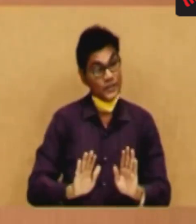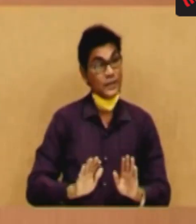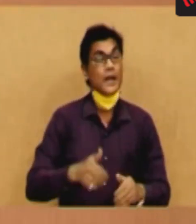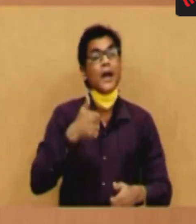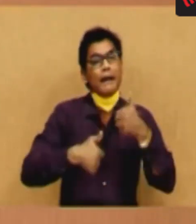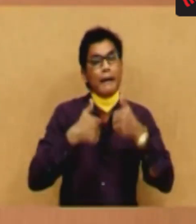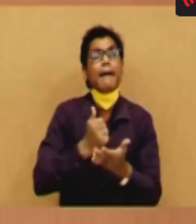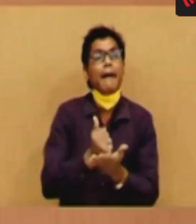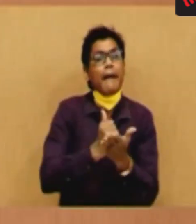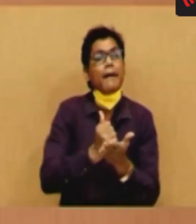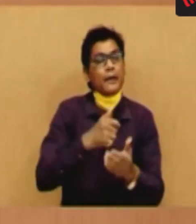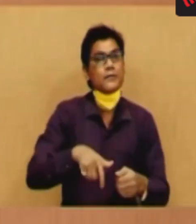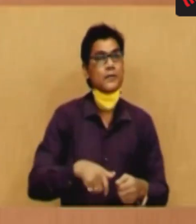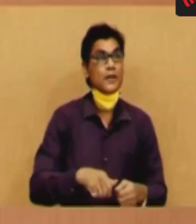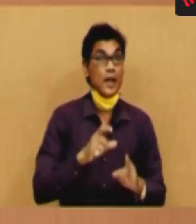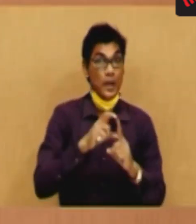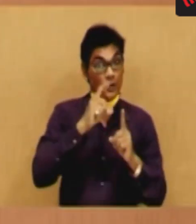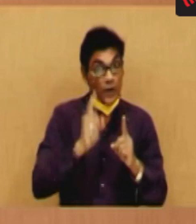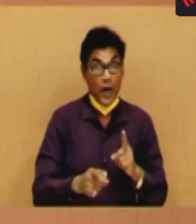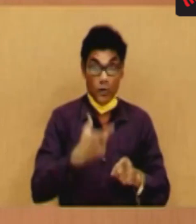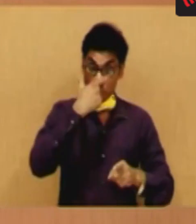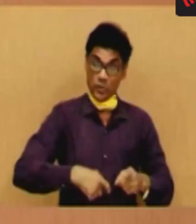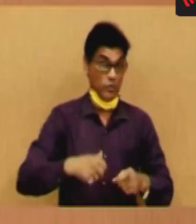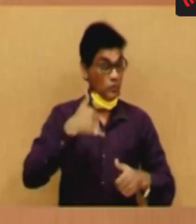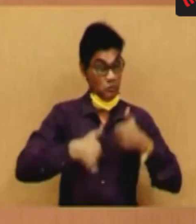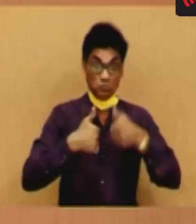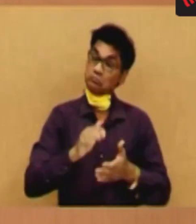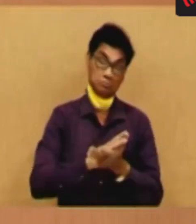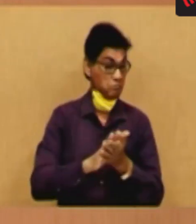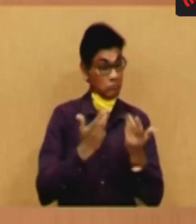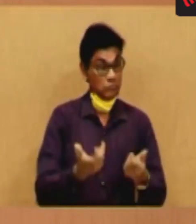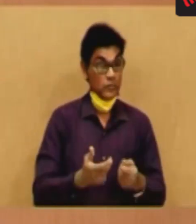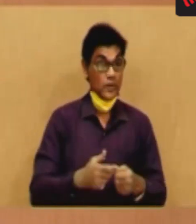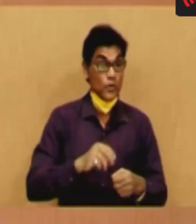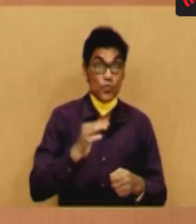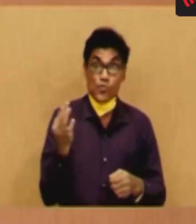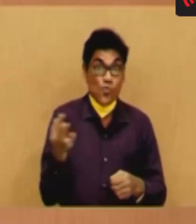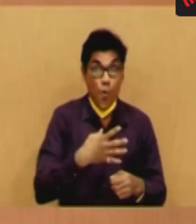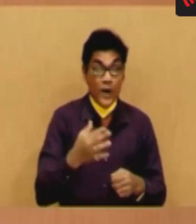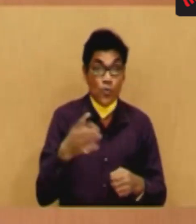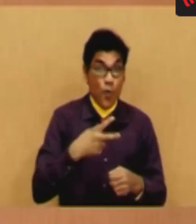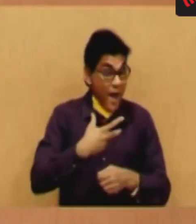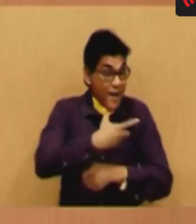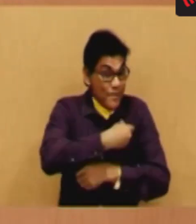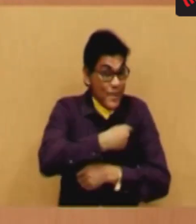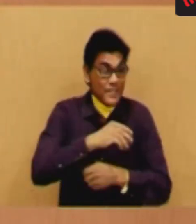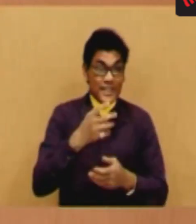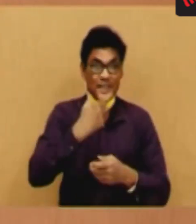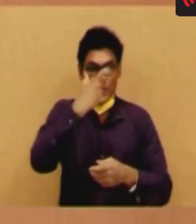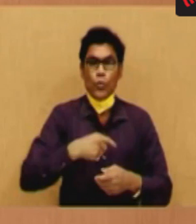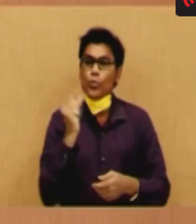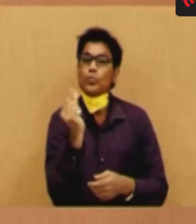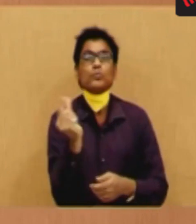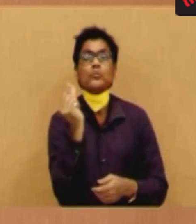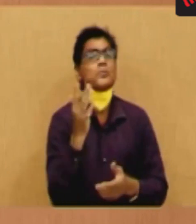ट्राई करिवे सेथरे आमे डायरेक्ट ह्यूमन ट्रायल को जाई परिबा, किंतु जदि गोटे नुवा वैक्सीन बाहरला जोटार ह्यूमन यूज जणा